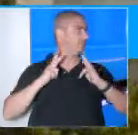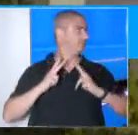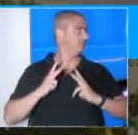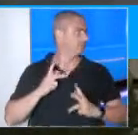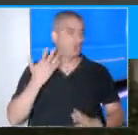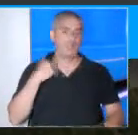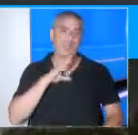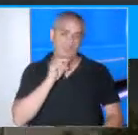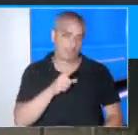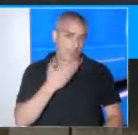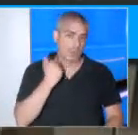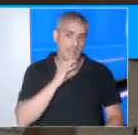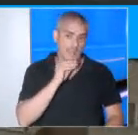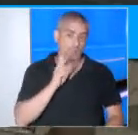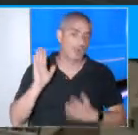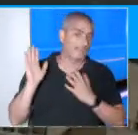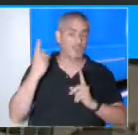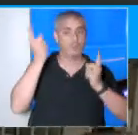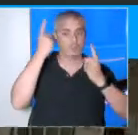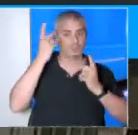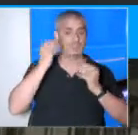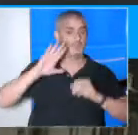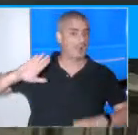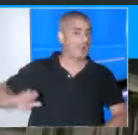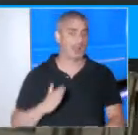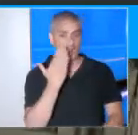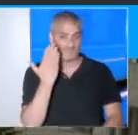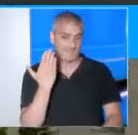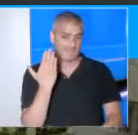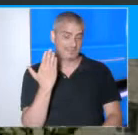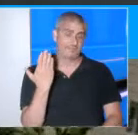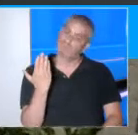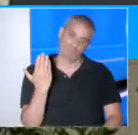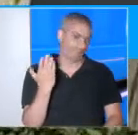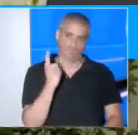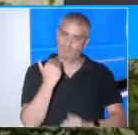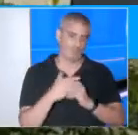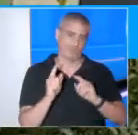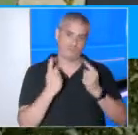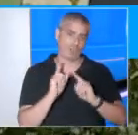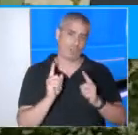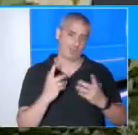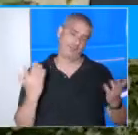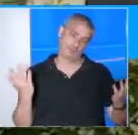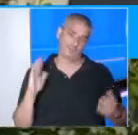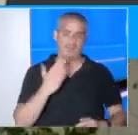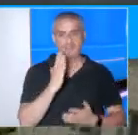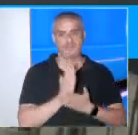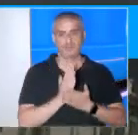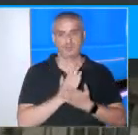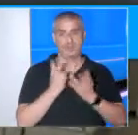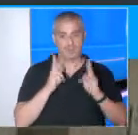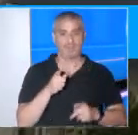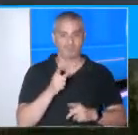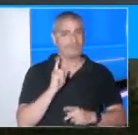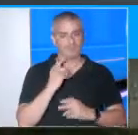נכון, היה גם דיבור על פינוי מושג באמצעות חיל האוויר, אבל לא הגענו לתרחיש הזה. חיל האוויר נערך לאופציה